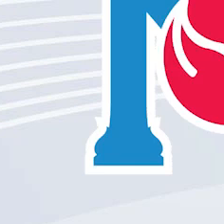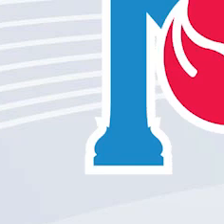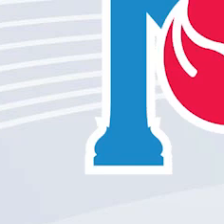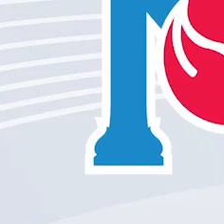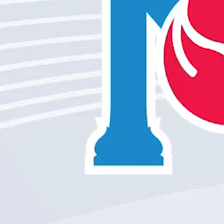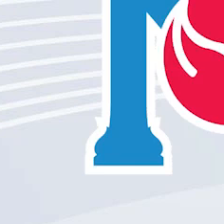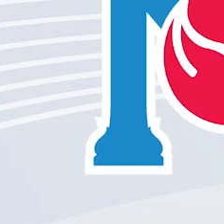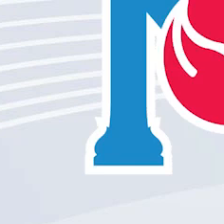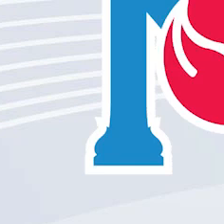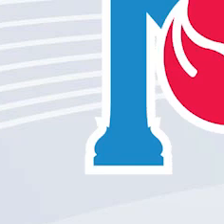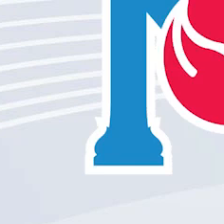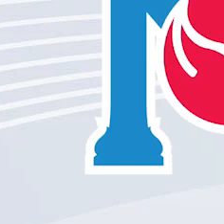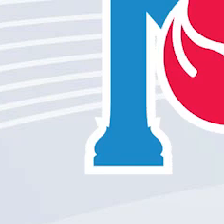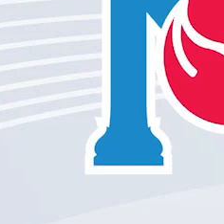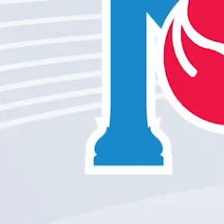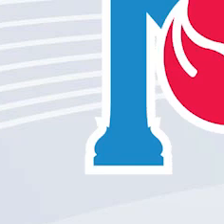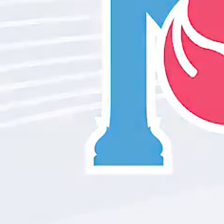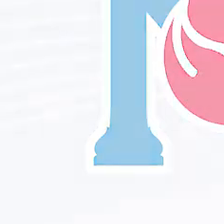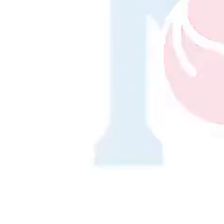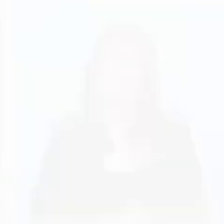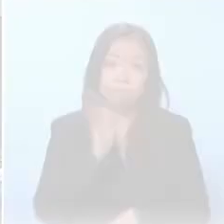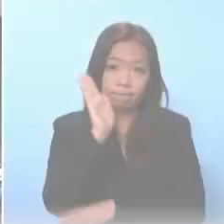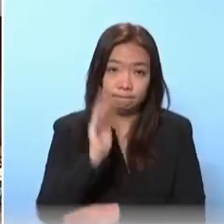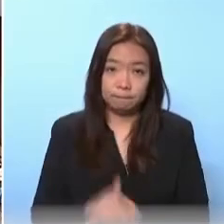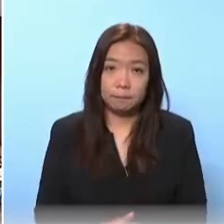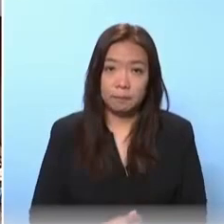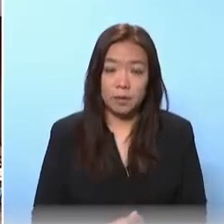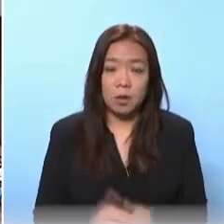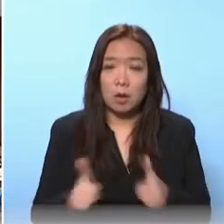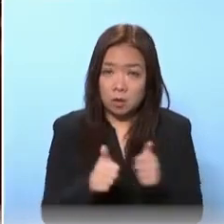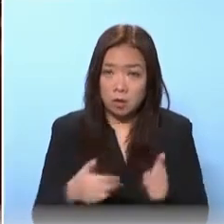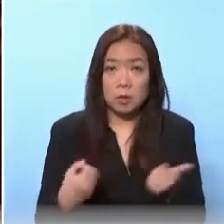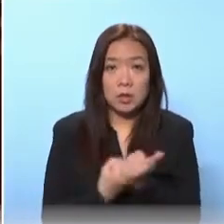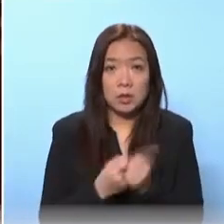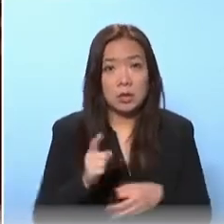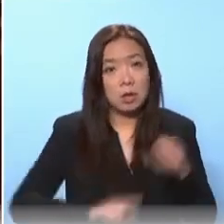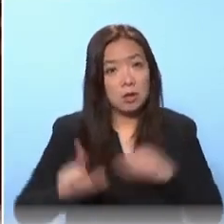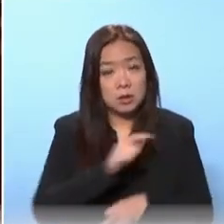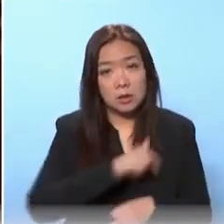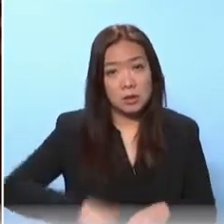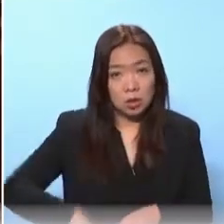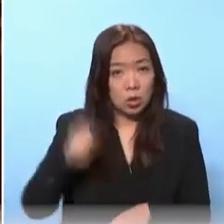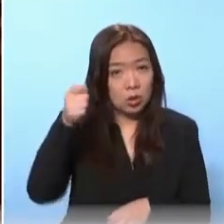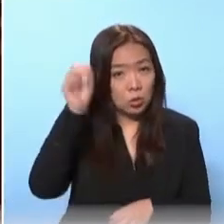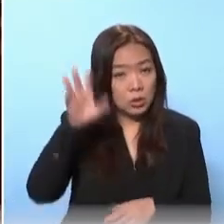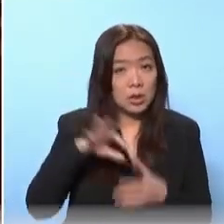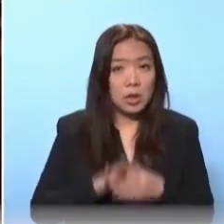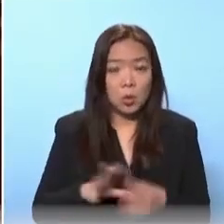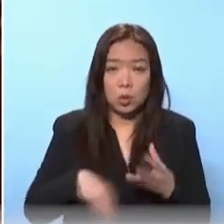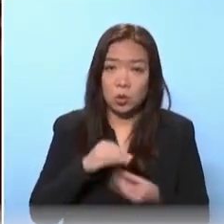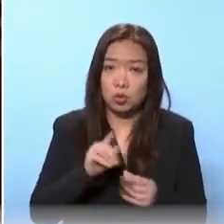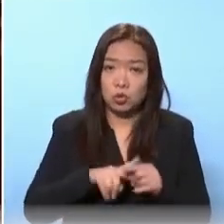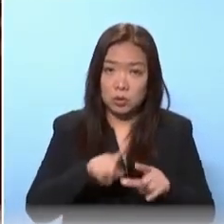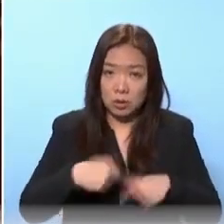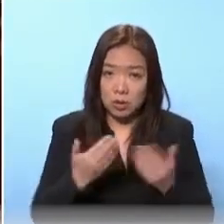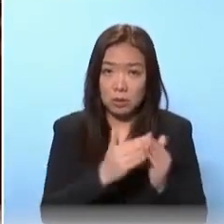陈家沛议员， 感谢主席。我本人发言都是感谢同埋支持由李增强议员动议有关关注中产